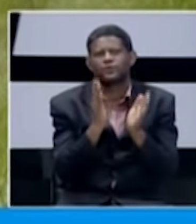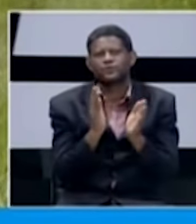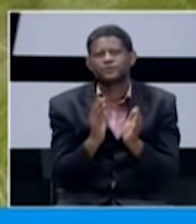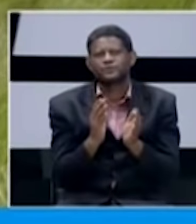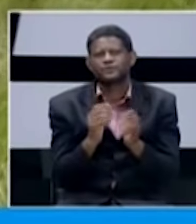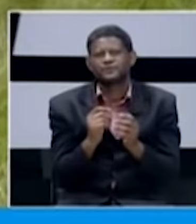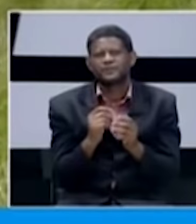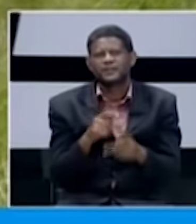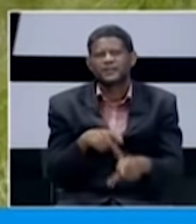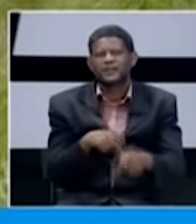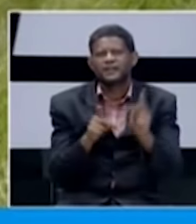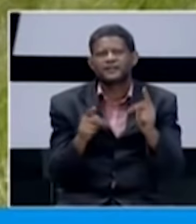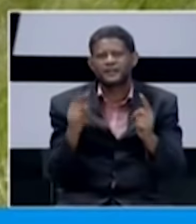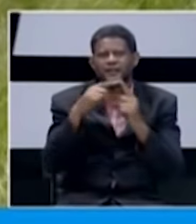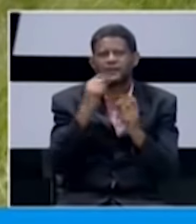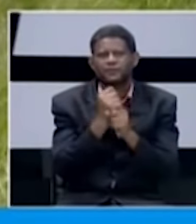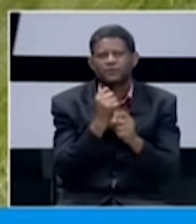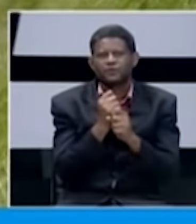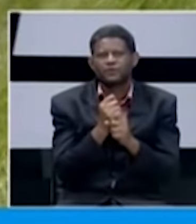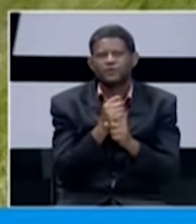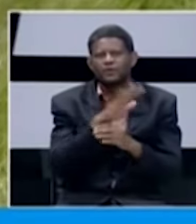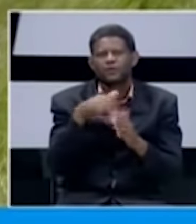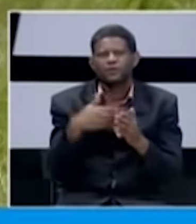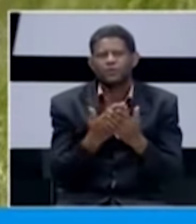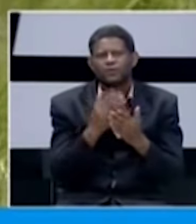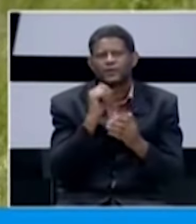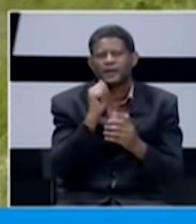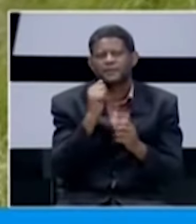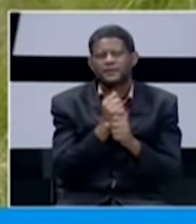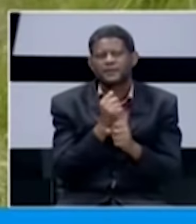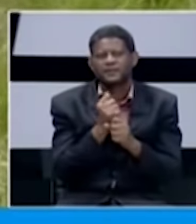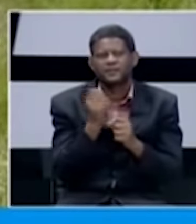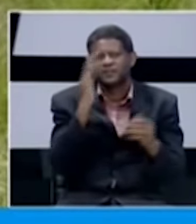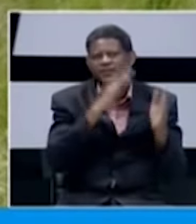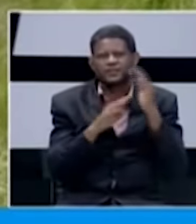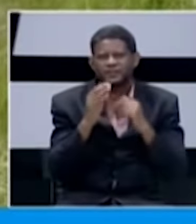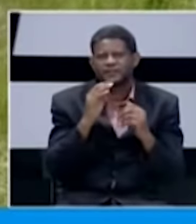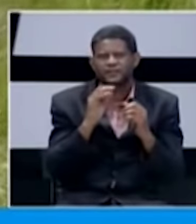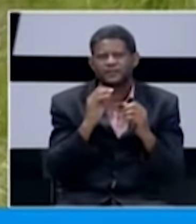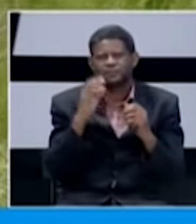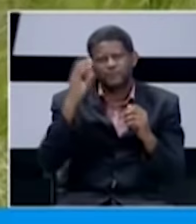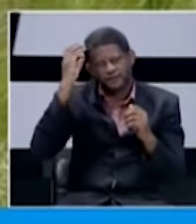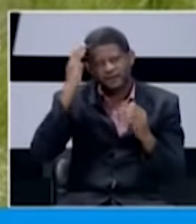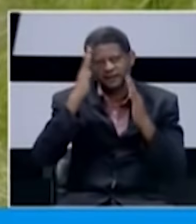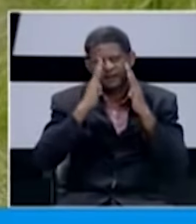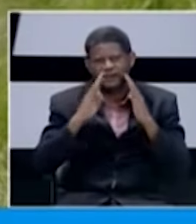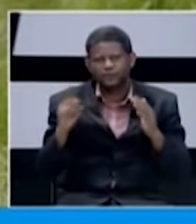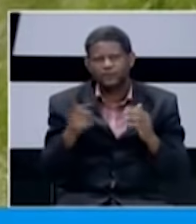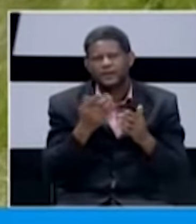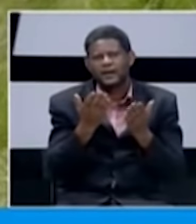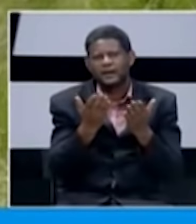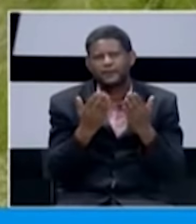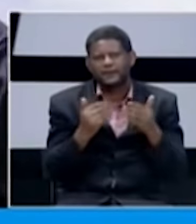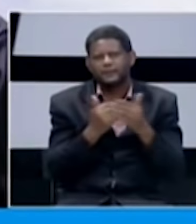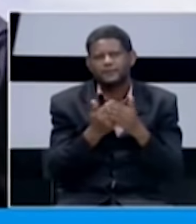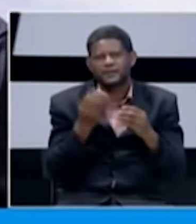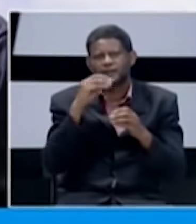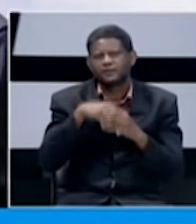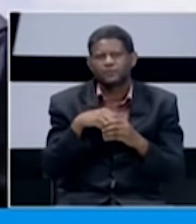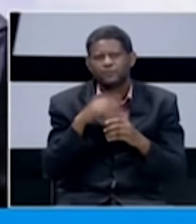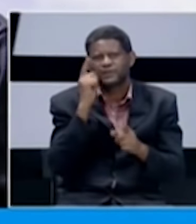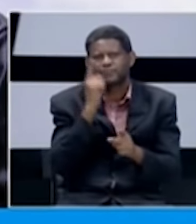حرستاي لي لا وصرحو ندحر شقري المنقستخة سلام خوينو عبد الله خاصي حاتاتو بزق باقوا وراء